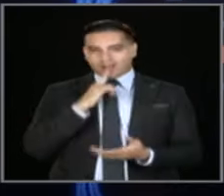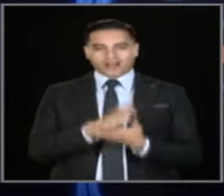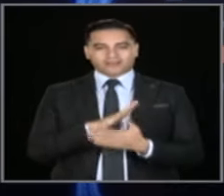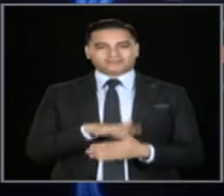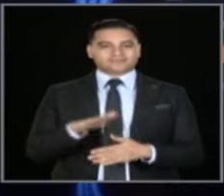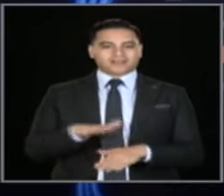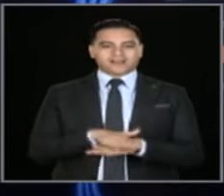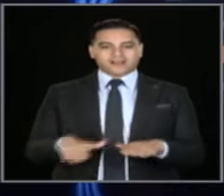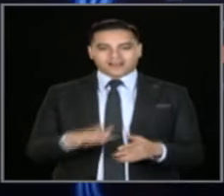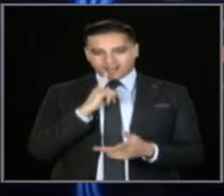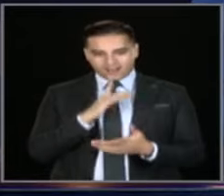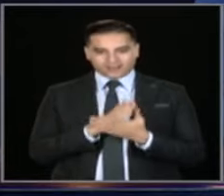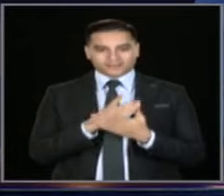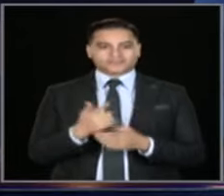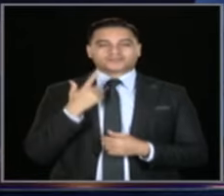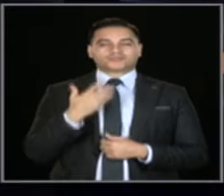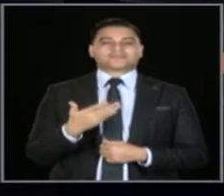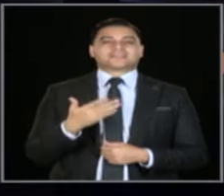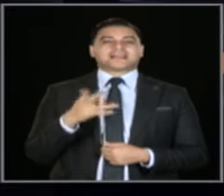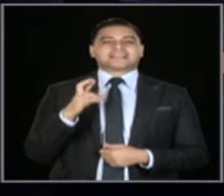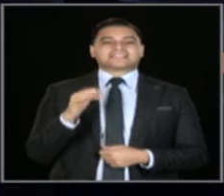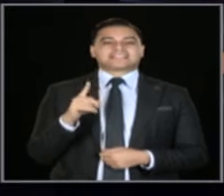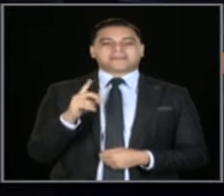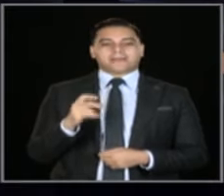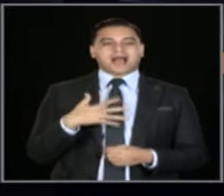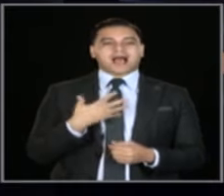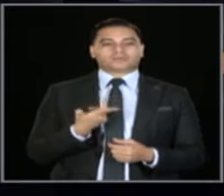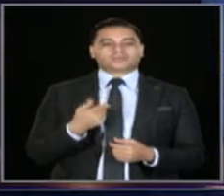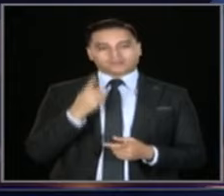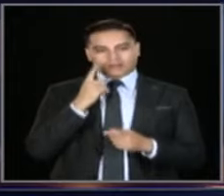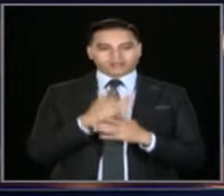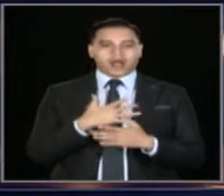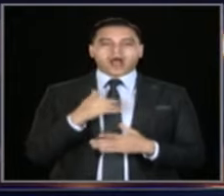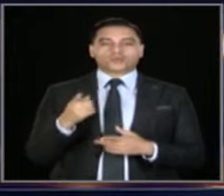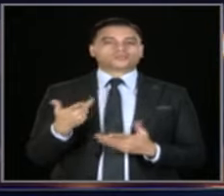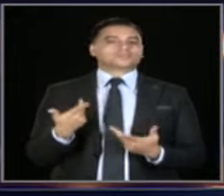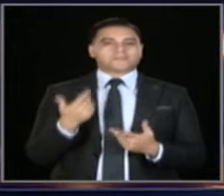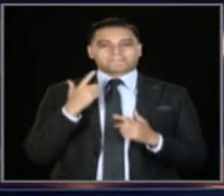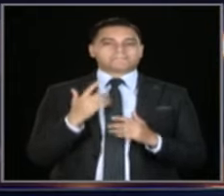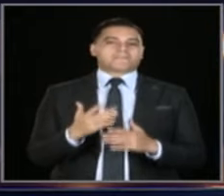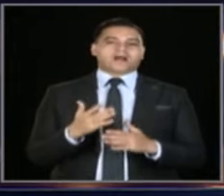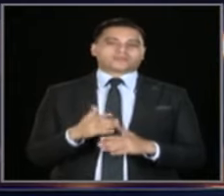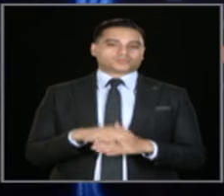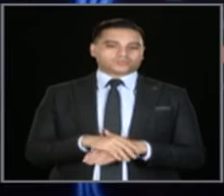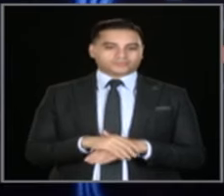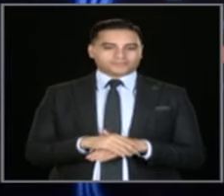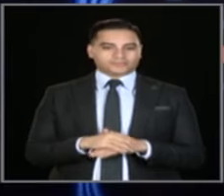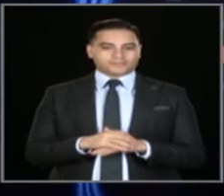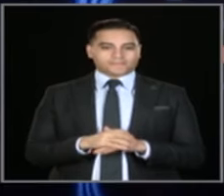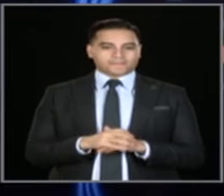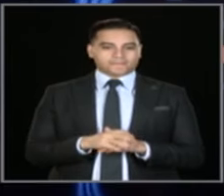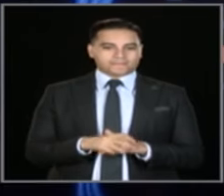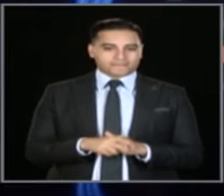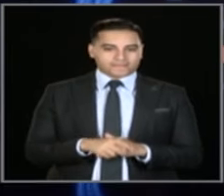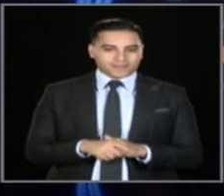محدش احسن من حد. الزيبق هم اللي اختاروا اللي هم عايزين. هم يختاروا اللي هم عايزين. ايه رايك يا